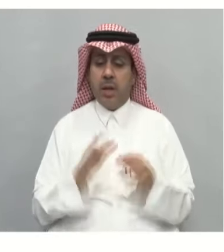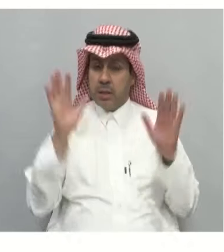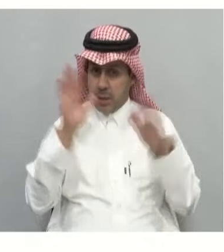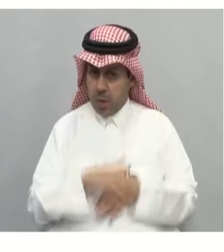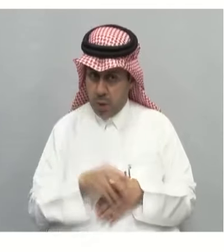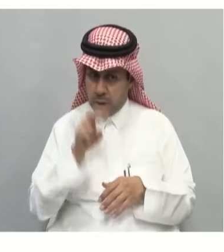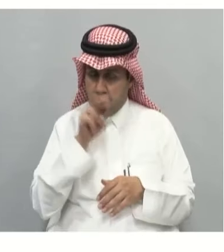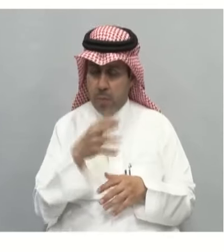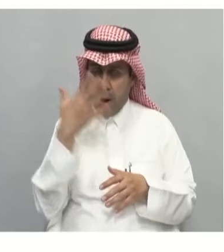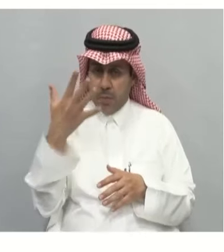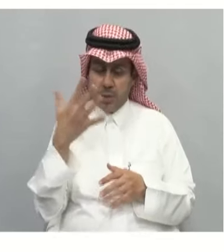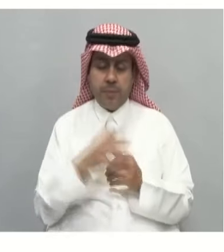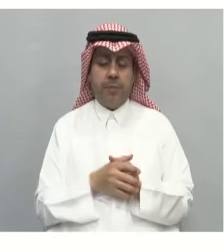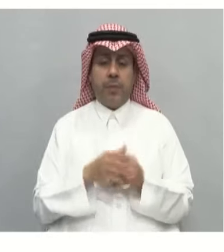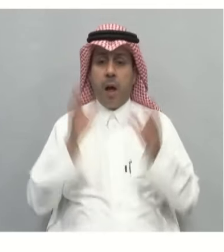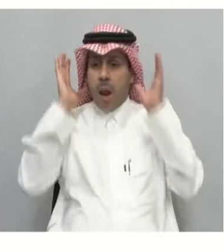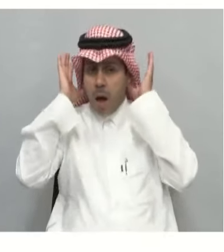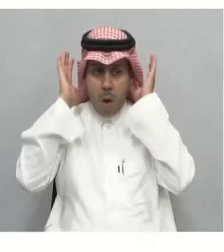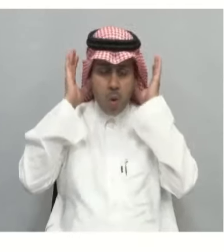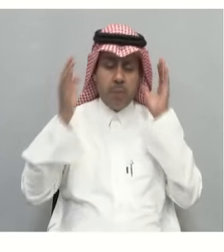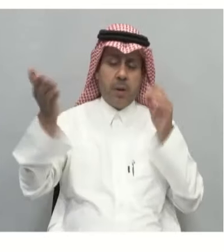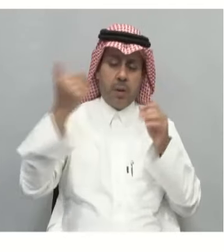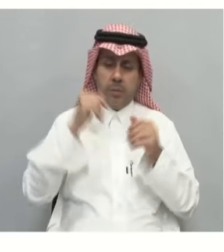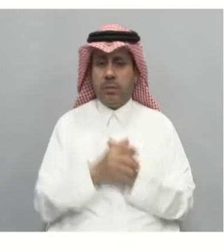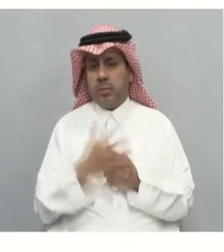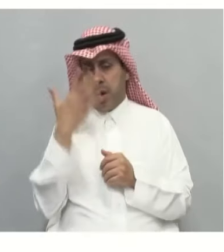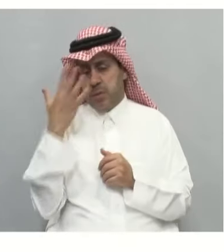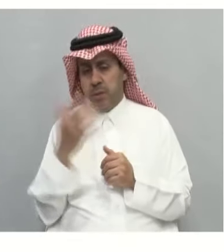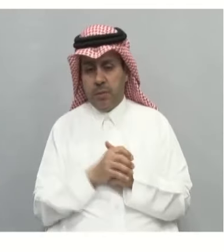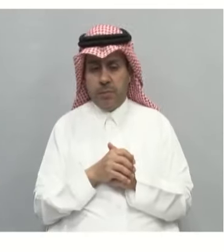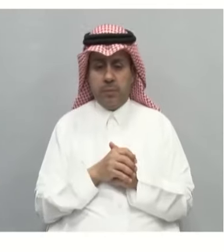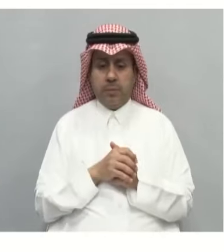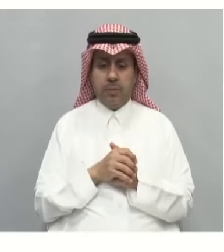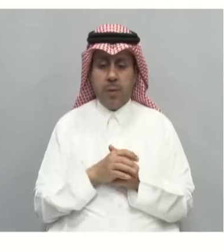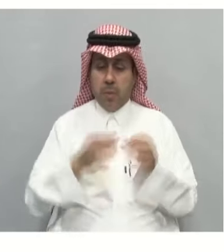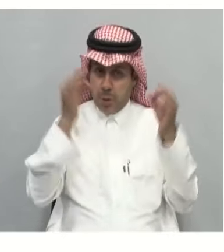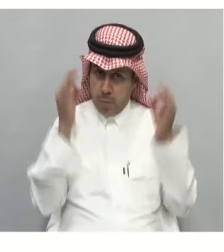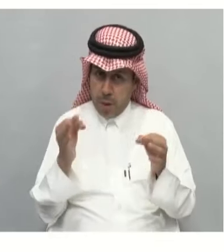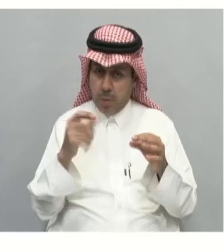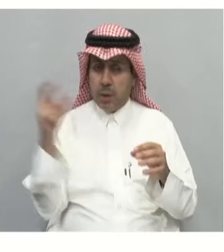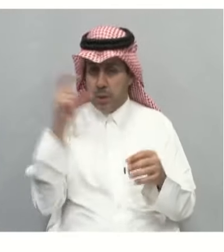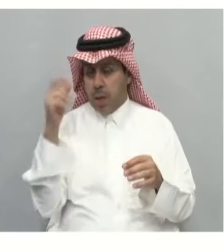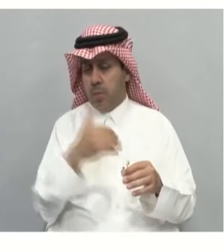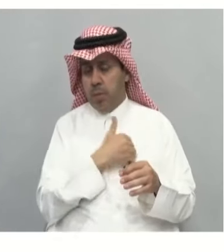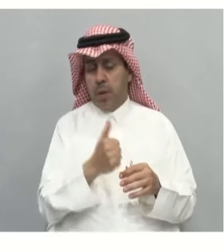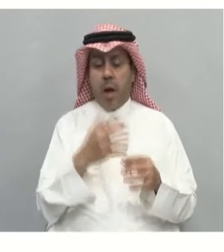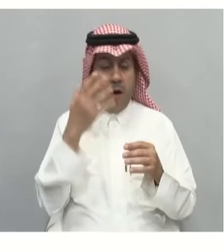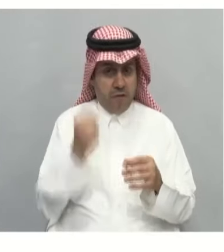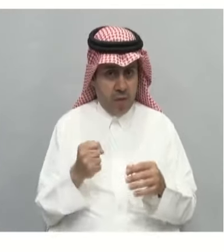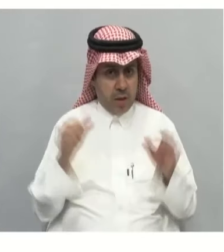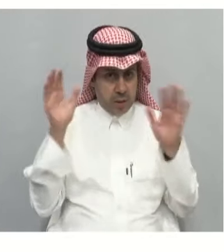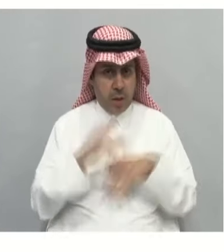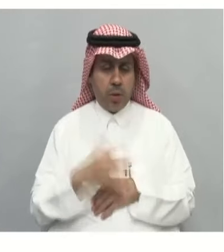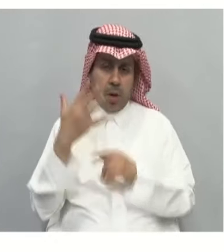الصلوات حيث ينادى بهن اذا من تمام الاسلام والايمان المحافظه على تلكم